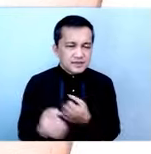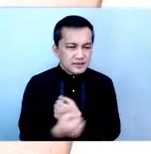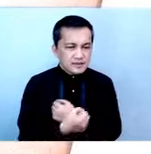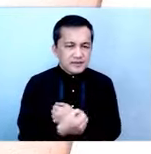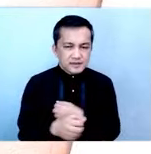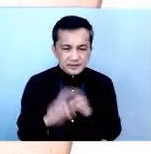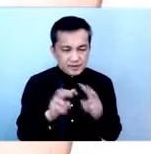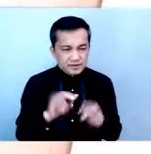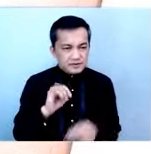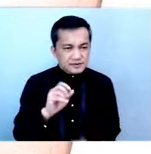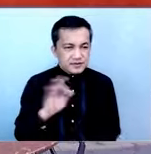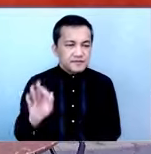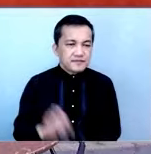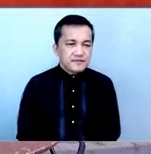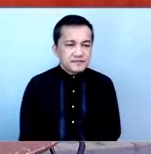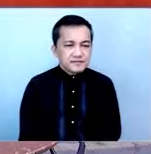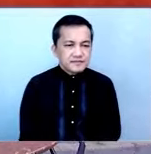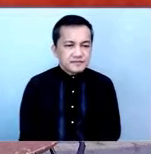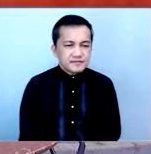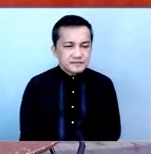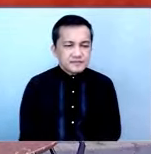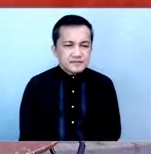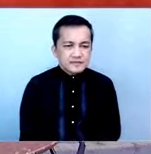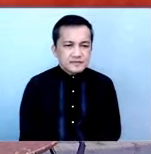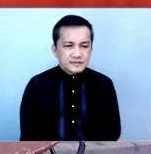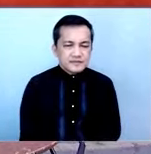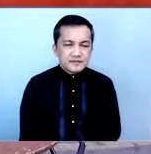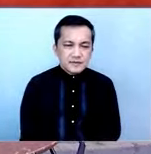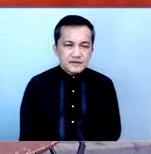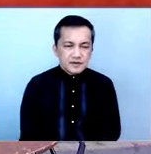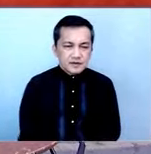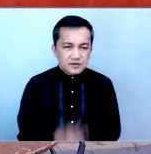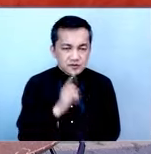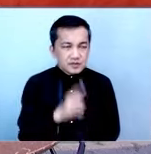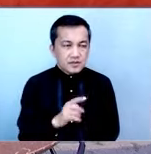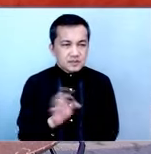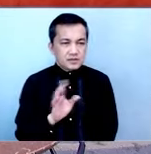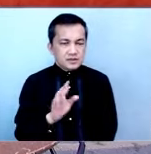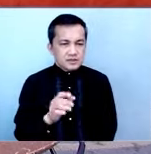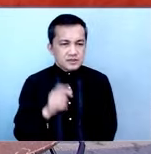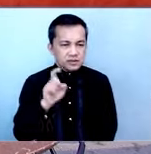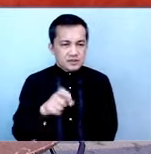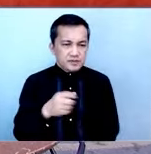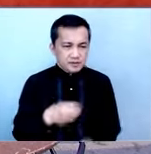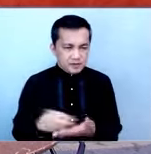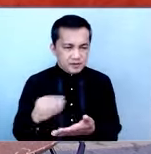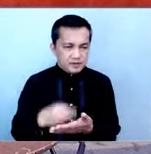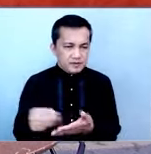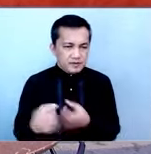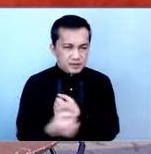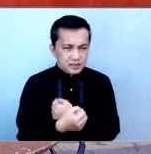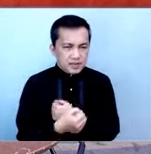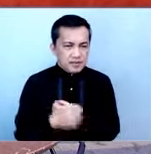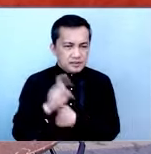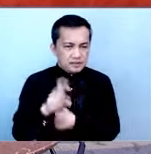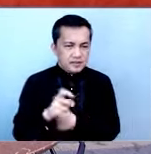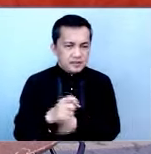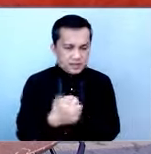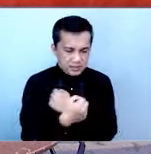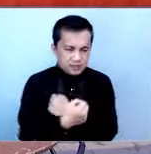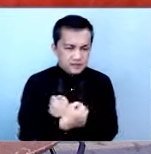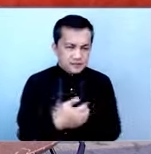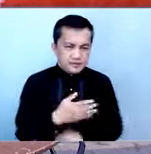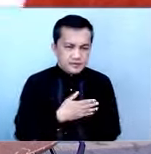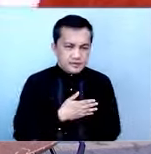Jess? Can't buy me love? Sa totoo lang, hindi naman talaga dapat binibili ang love. Dapat ang love kusang binibigay. Oh, talaga? Oh, di